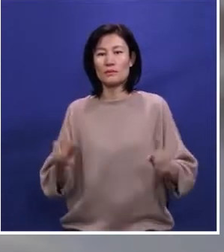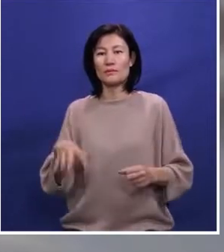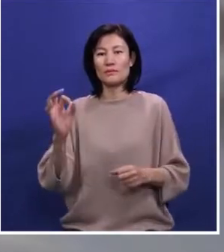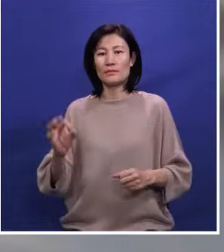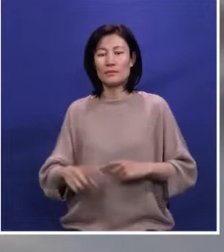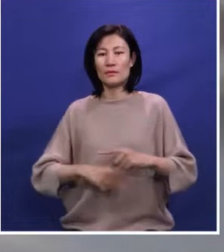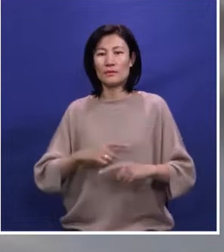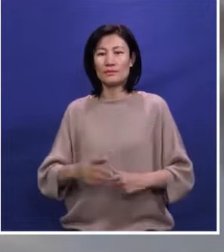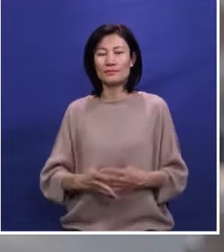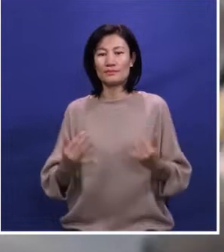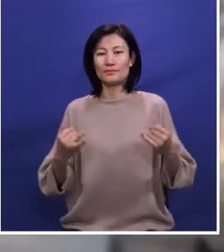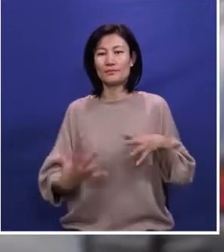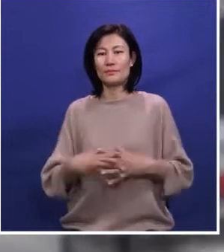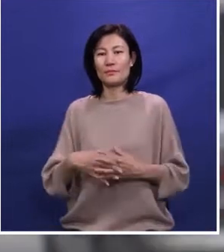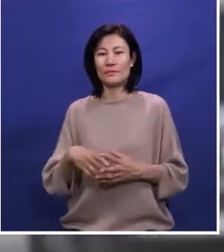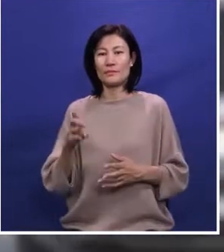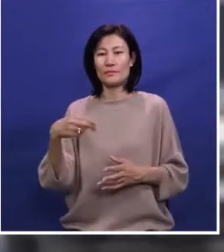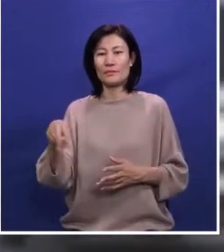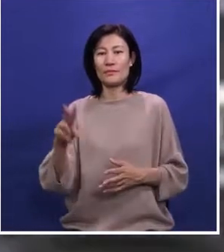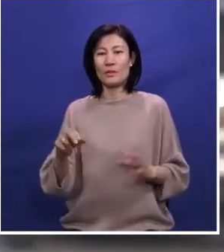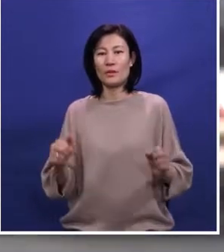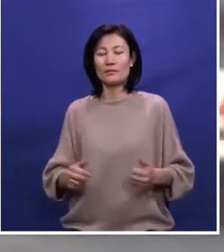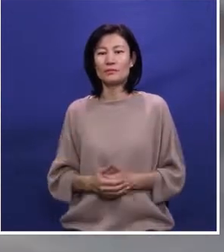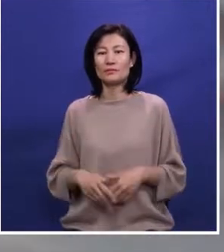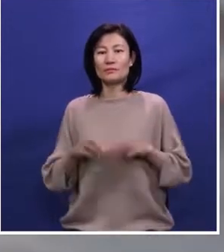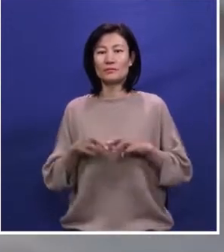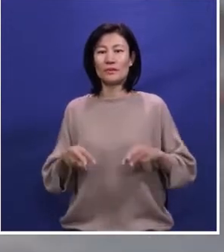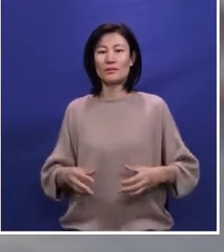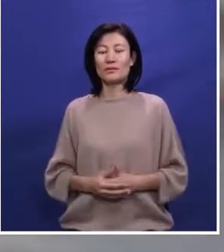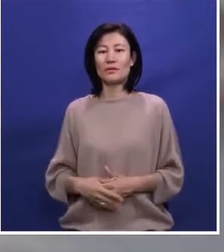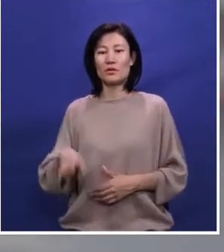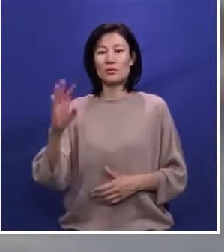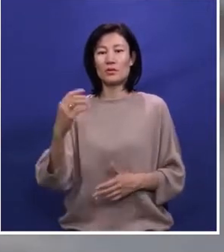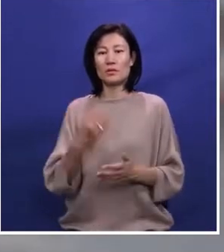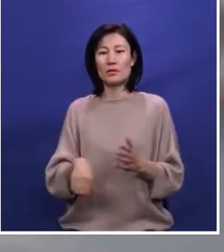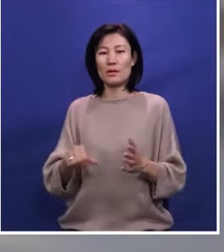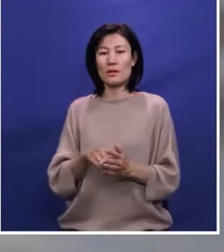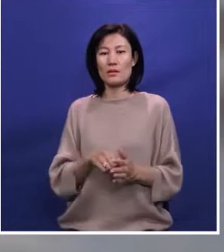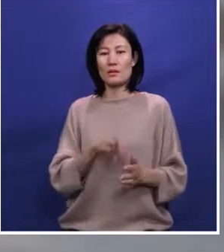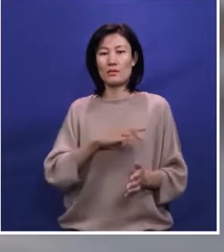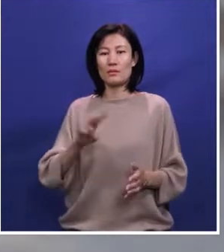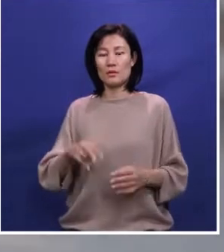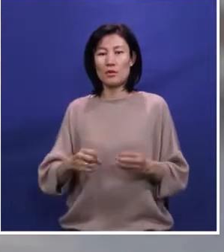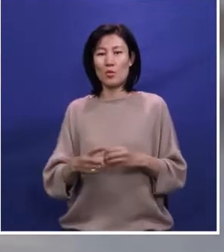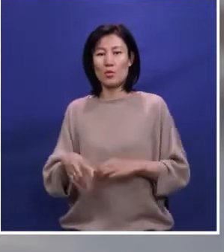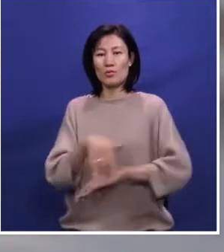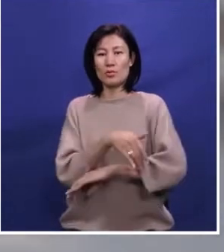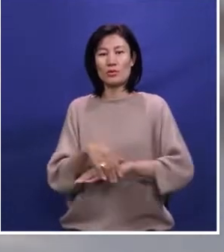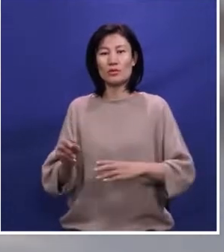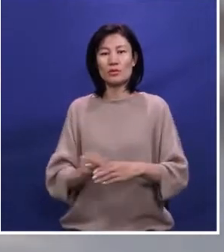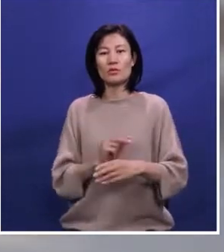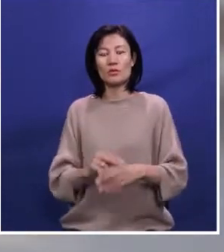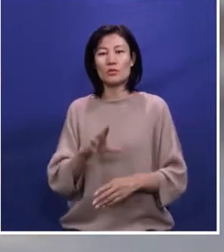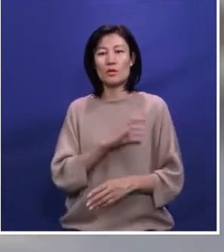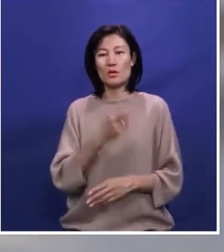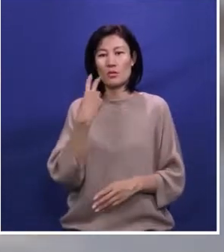46-47%-ға дейін орындалды. Биыл ауыл ел бесігі бағдарламасы аясында мемлекеттен 446 миллион ақша бөлініп, 11 көше орта жөндеу өткізді.